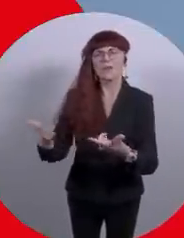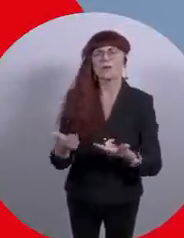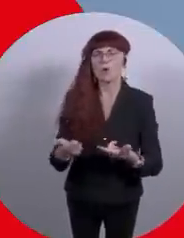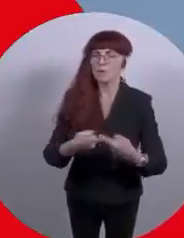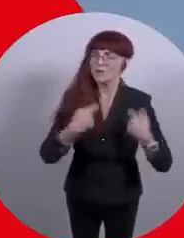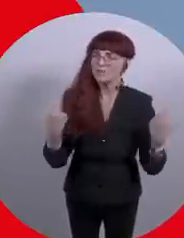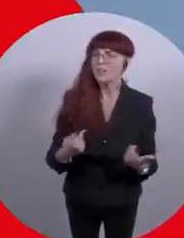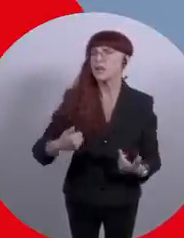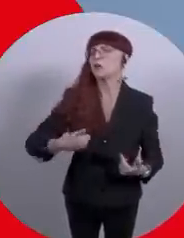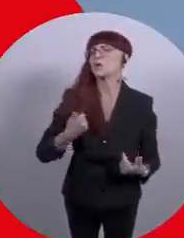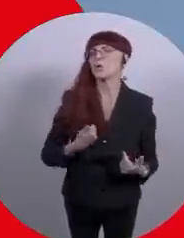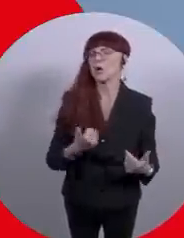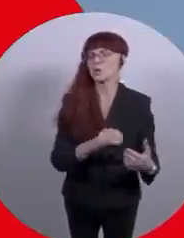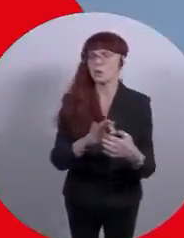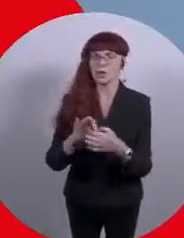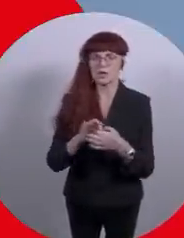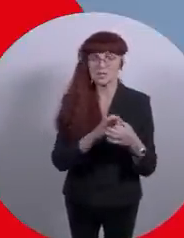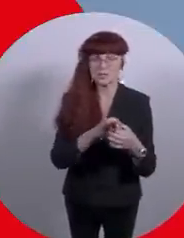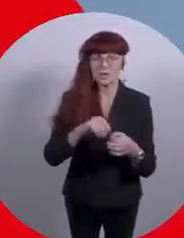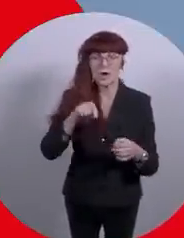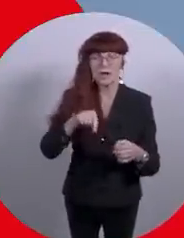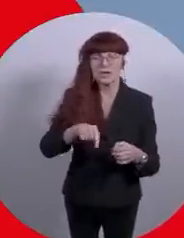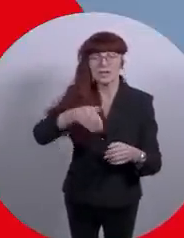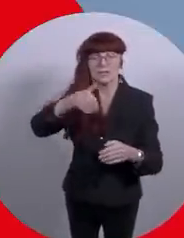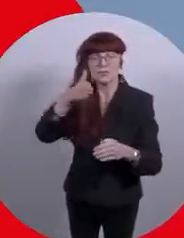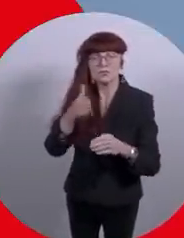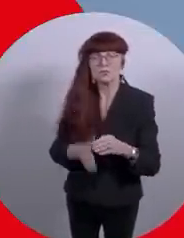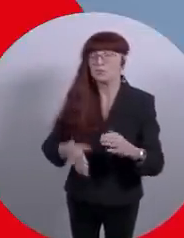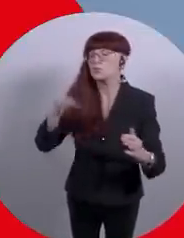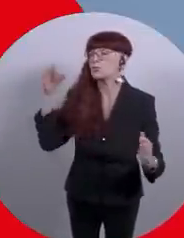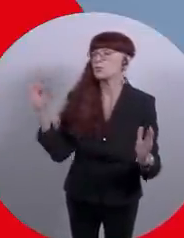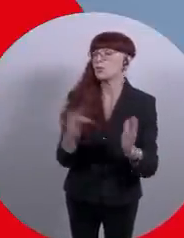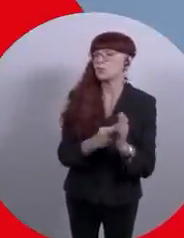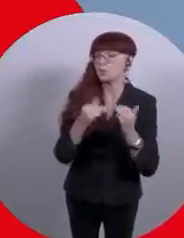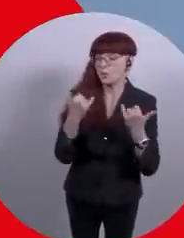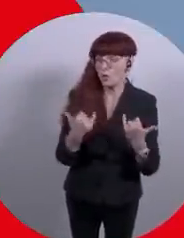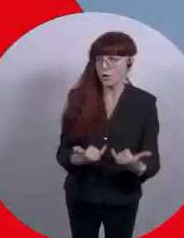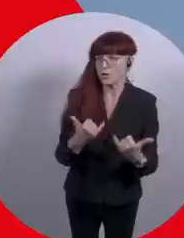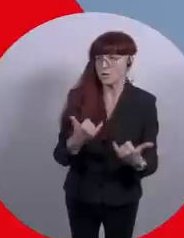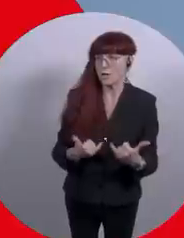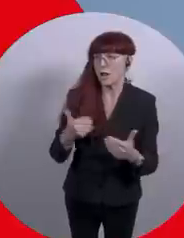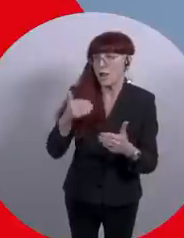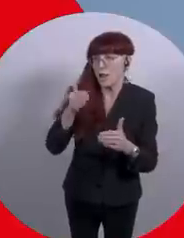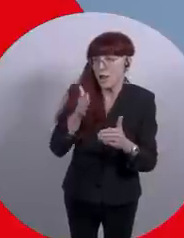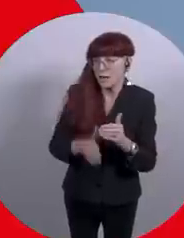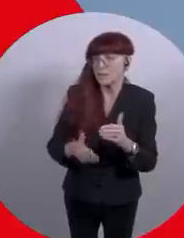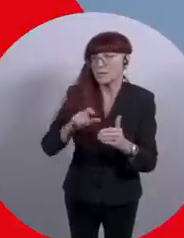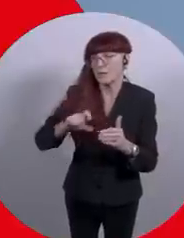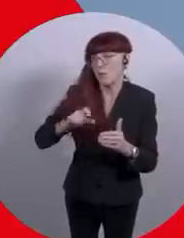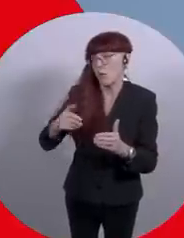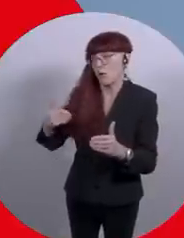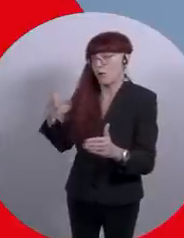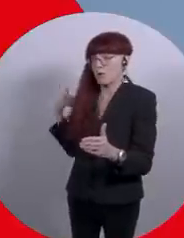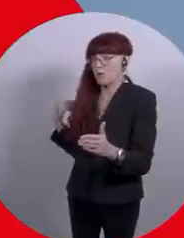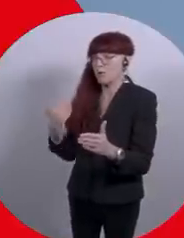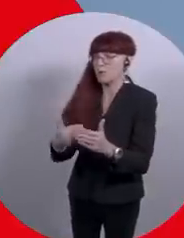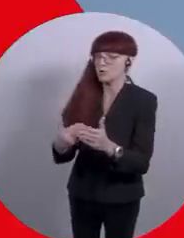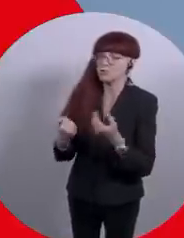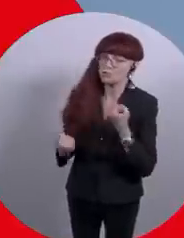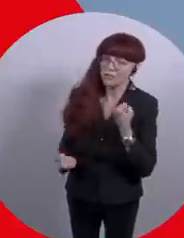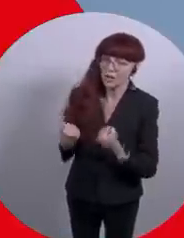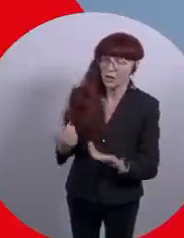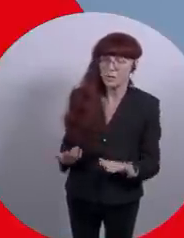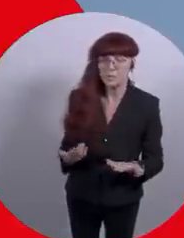Jugendorganisationen zu diesem Schlusspunkt den wir heute setzen nach diesen Wochen die wirklich schwierig waren und wir haben diesen Wochen